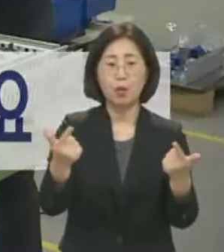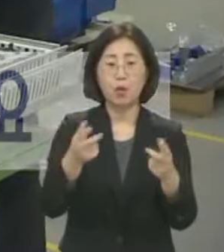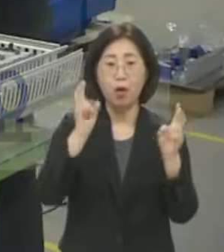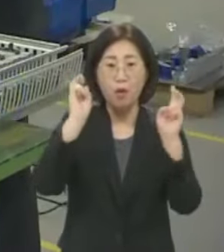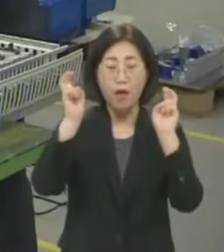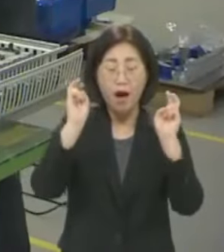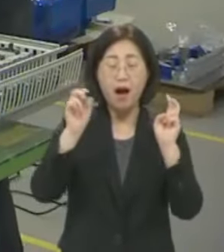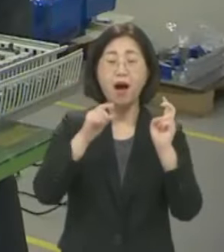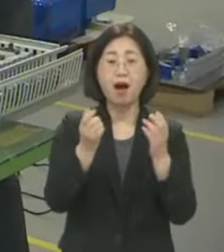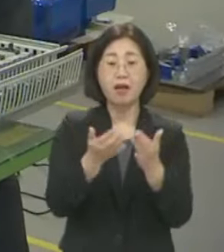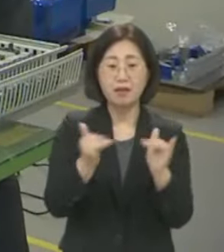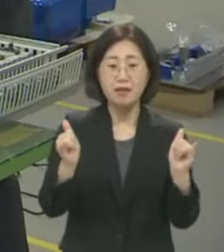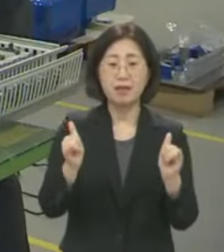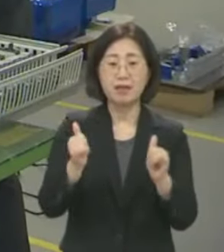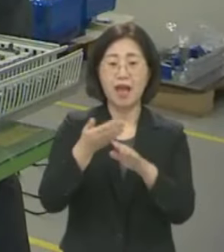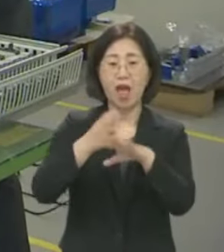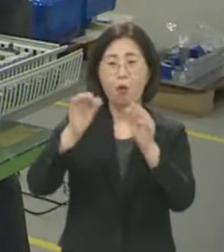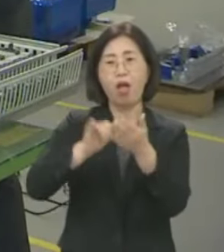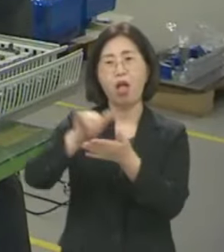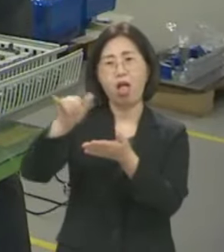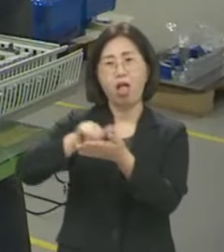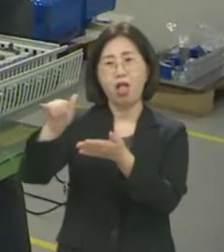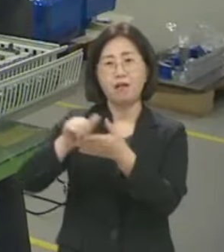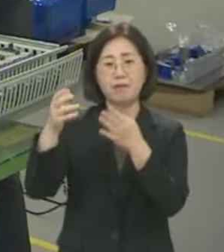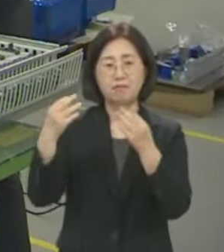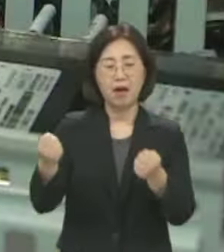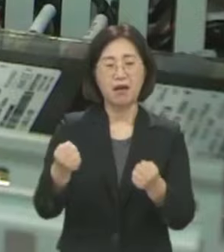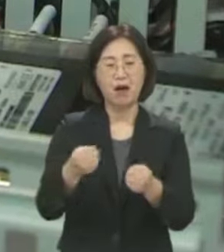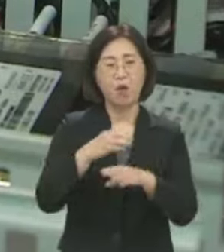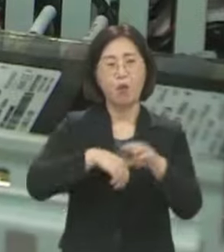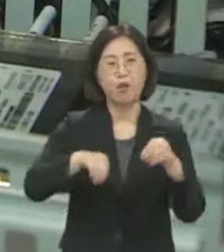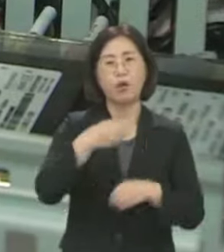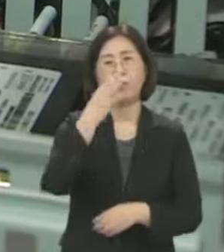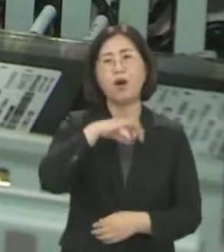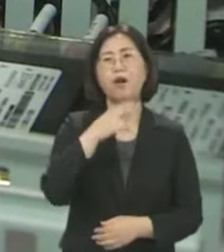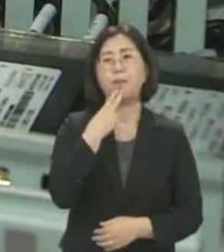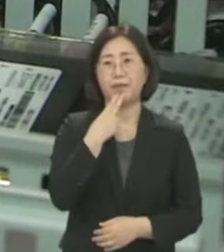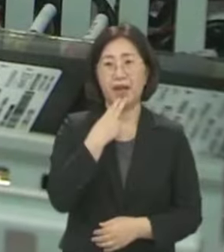직장인들의 해외여행만 늘어나 역효과를 불러온다는 전망도 나옵니다.